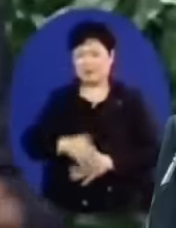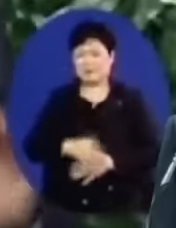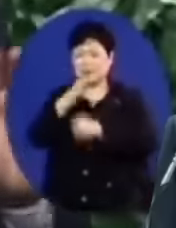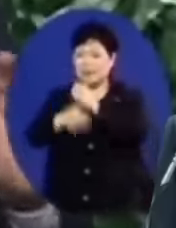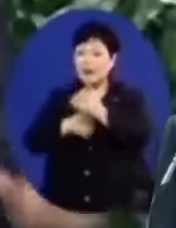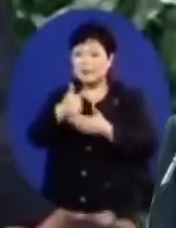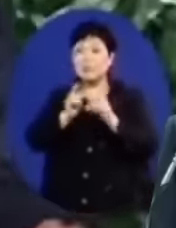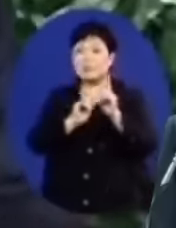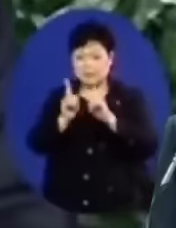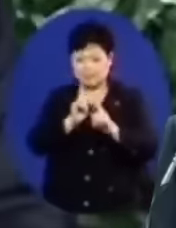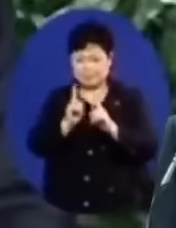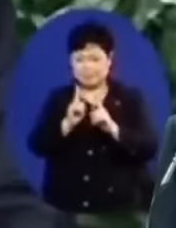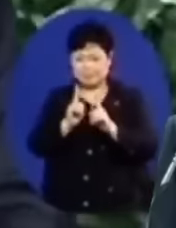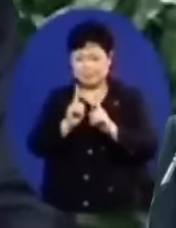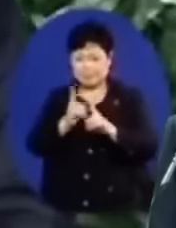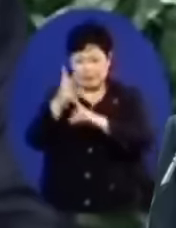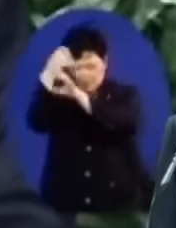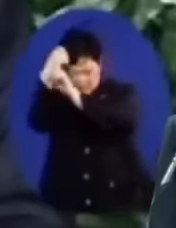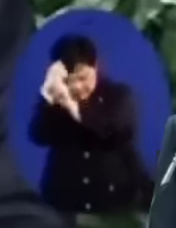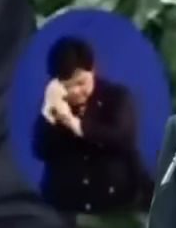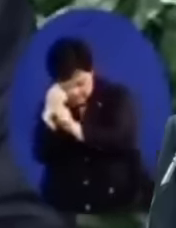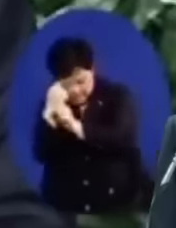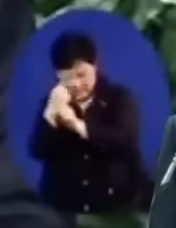하나님의 말씀에 의지하고